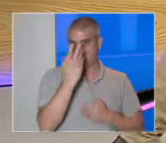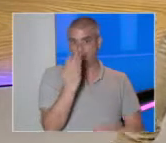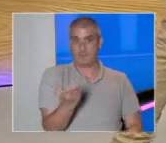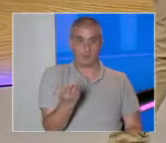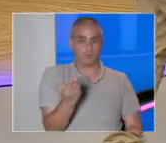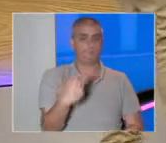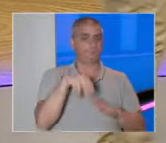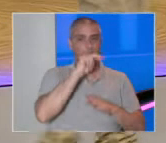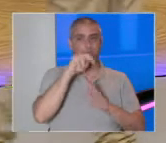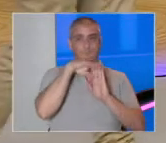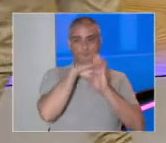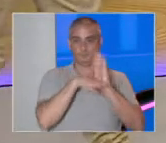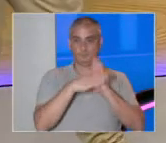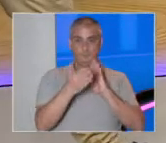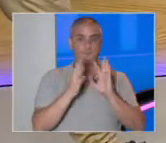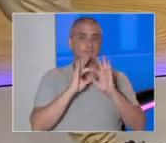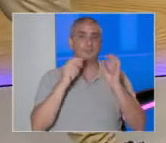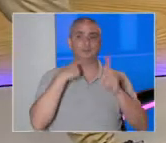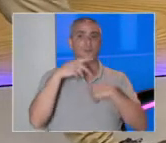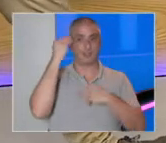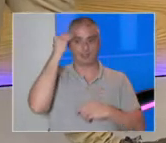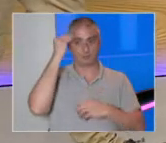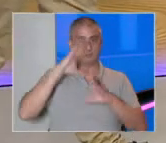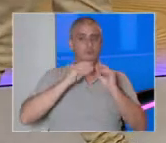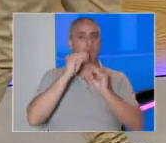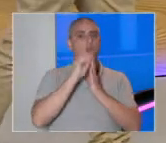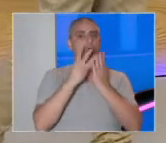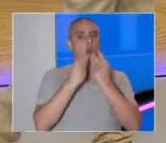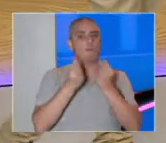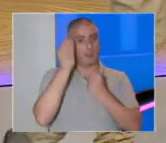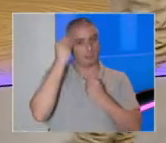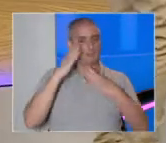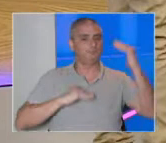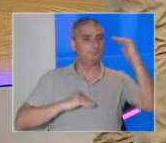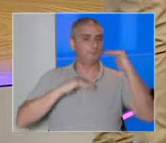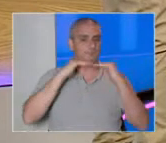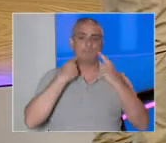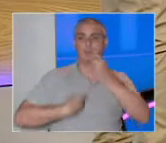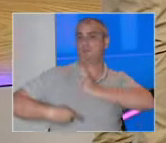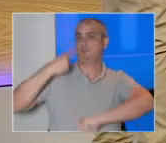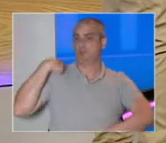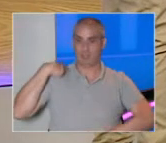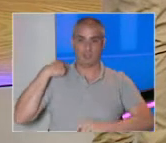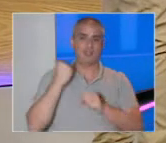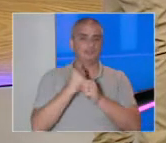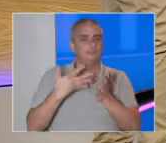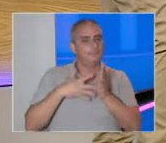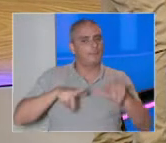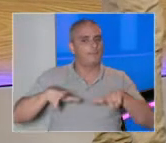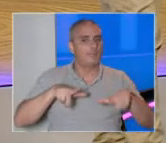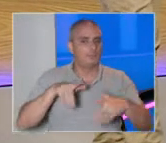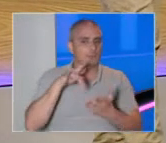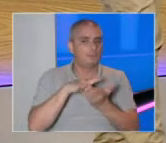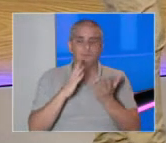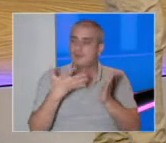את הנושאים האלו כאן. בתחילת שנת הלימודים יושלם החומר הלימודי וסגירת פערים מהשנה הקודמת. יעשה מיפוי